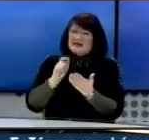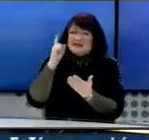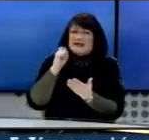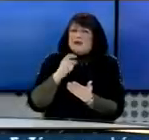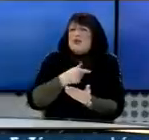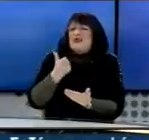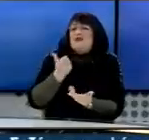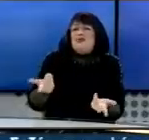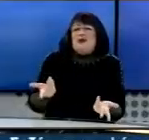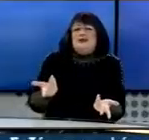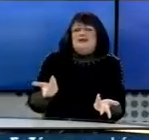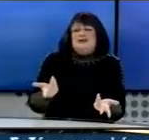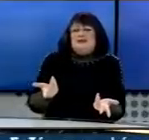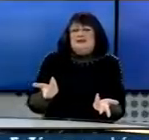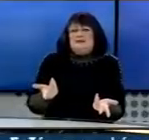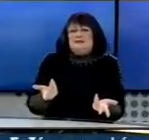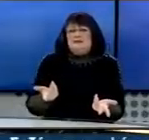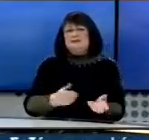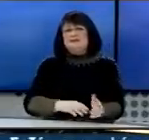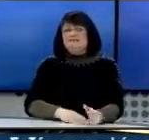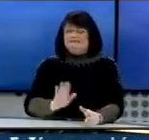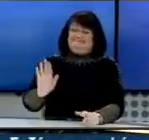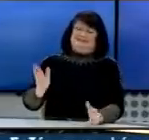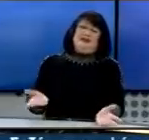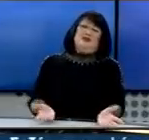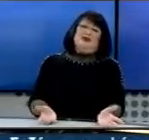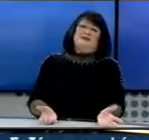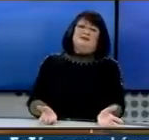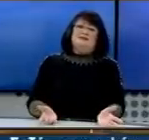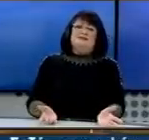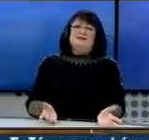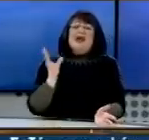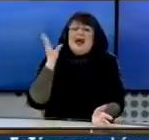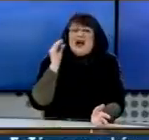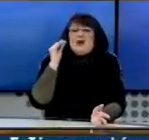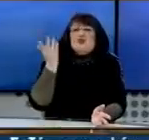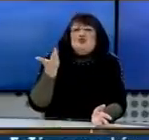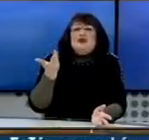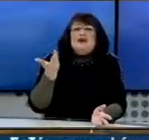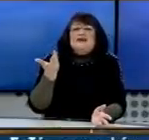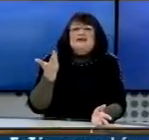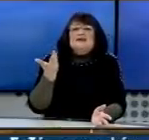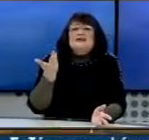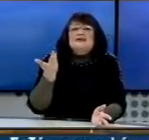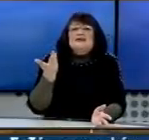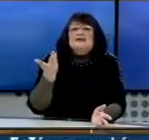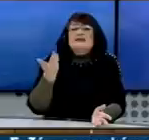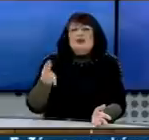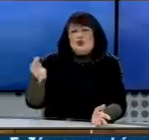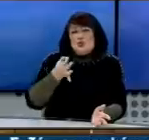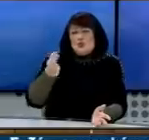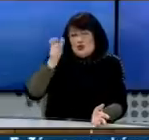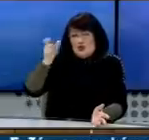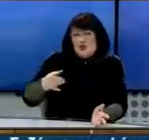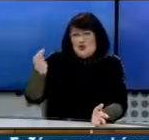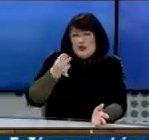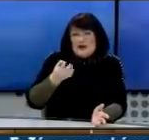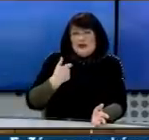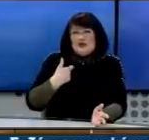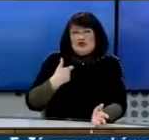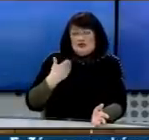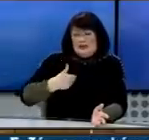Ησυχία. Κύριε Σκανδαλίδη, τώρα... Σας άκουσα να καταλήγετε την ομιλία σας λέγοντας εσείς ο ίδιος ότι ερχόμαστε